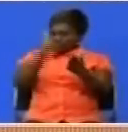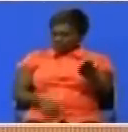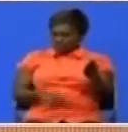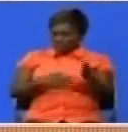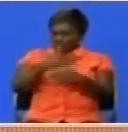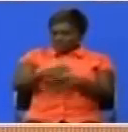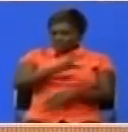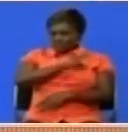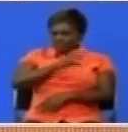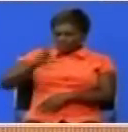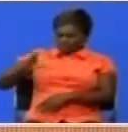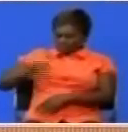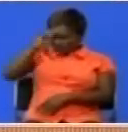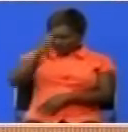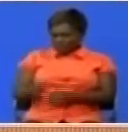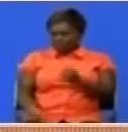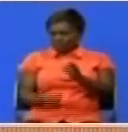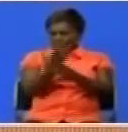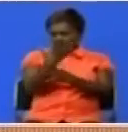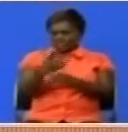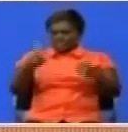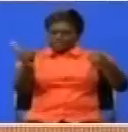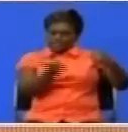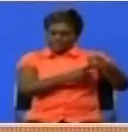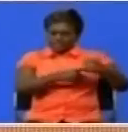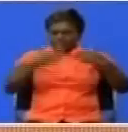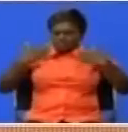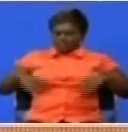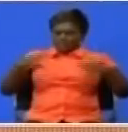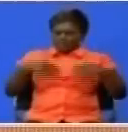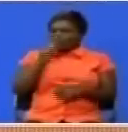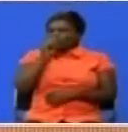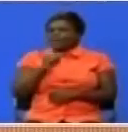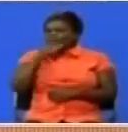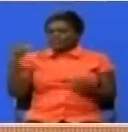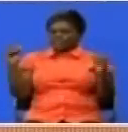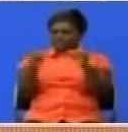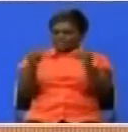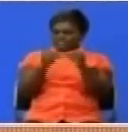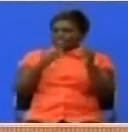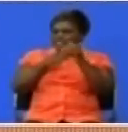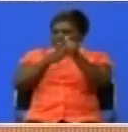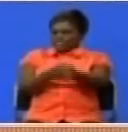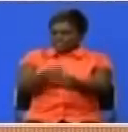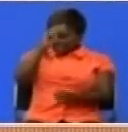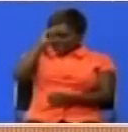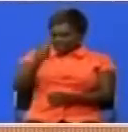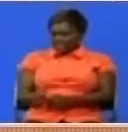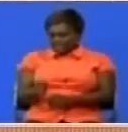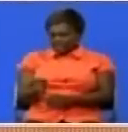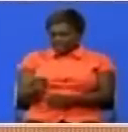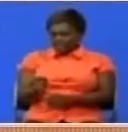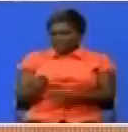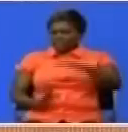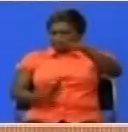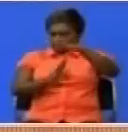ya huduma za mahakama kubuni kamati ya watu sita waliokuwa na kikao cha faragha kilichoongozwa na jaji mkuu Willy Mutunga.